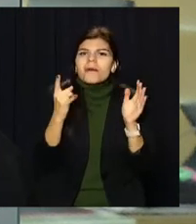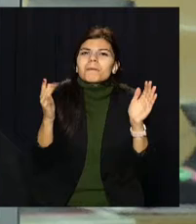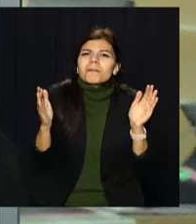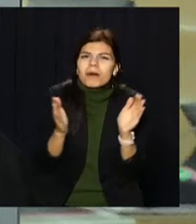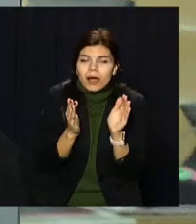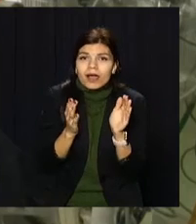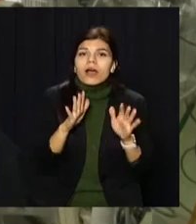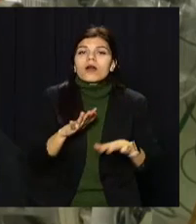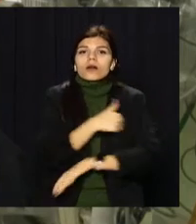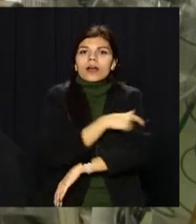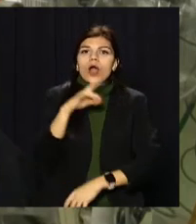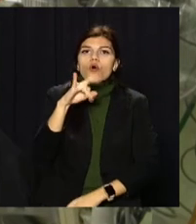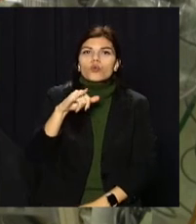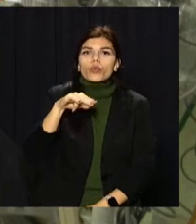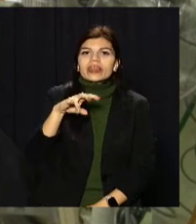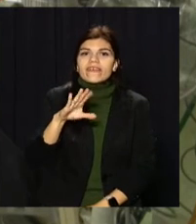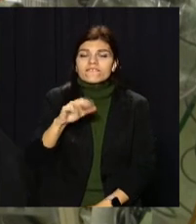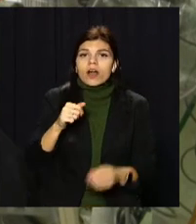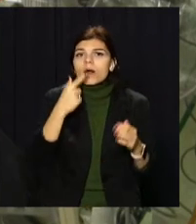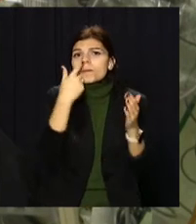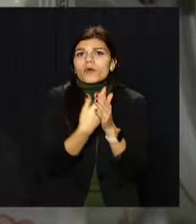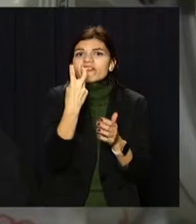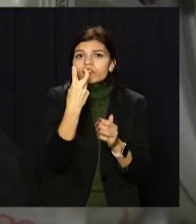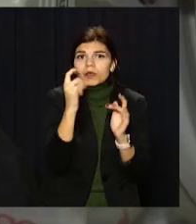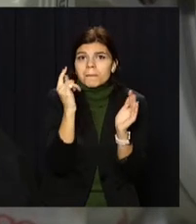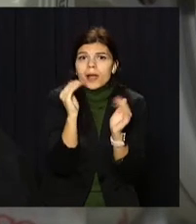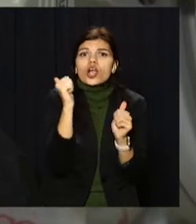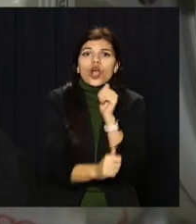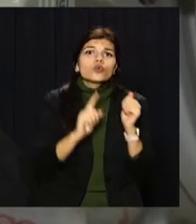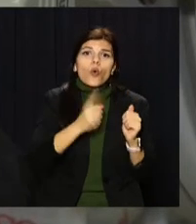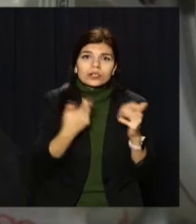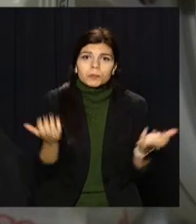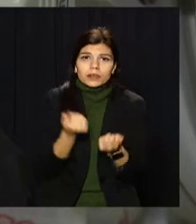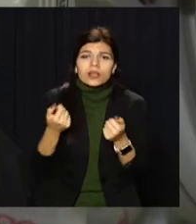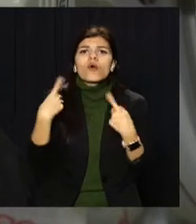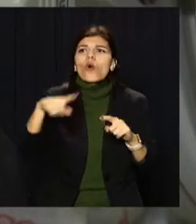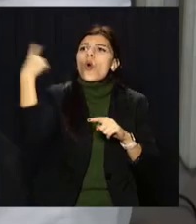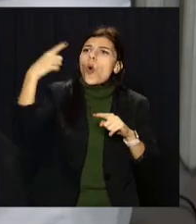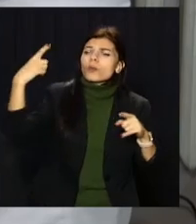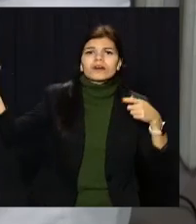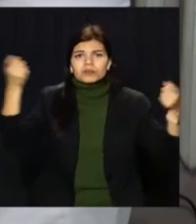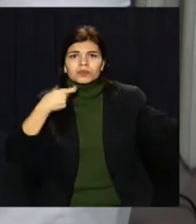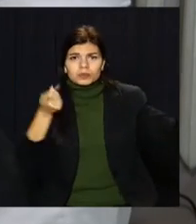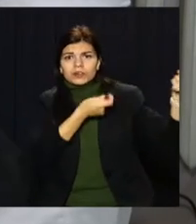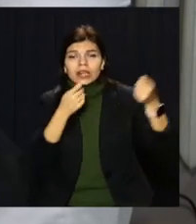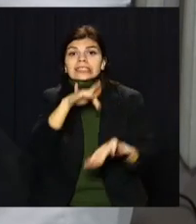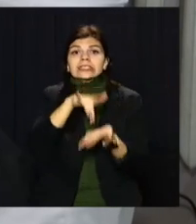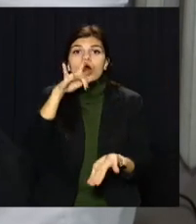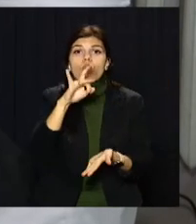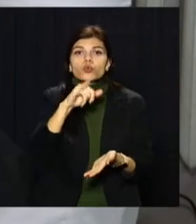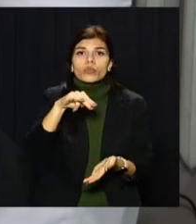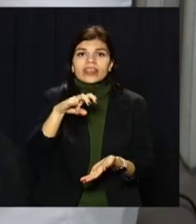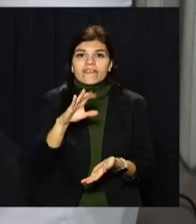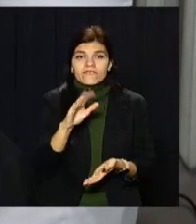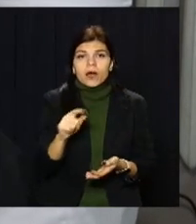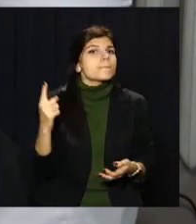імені Руднєва щороку рятують до 200 таких малюків. Туди їх везуть навіть із сусідніх областей. Центр Руднєва найпершим у